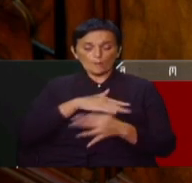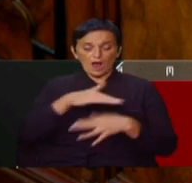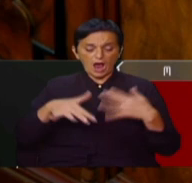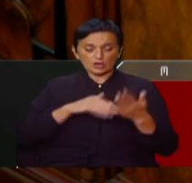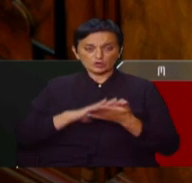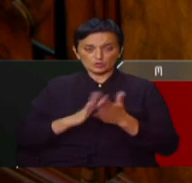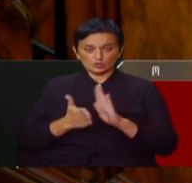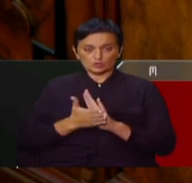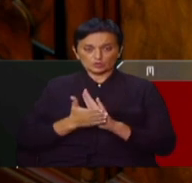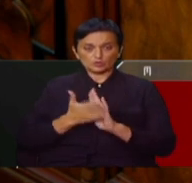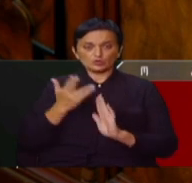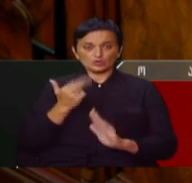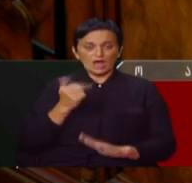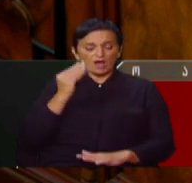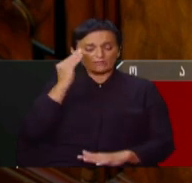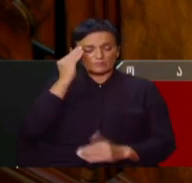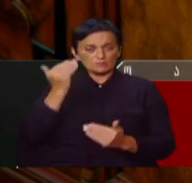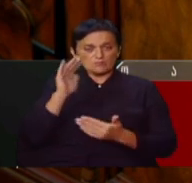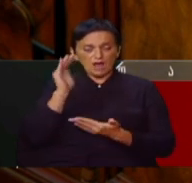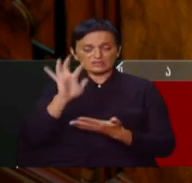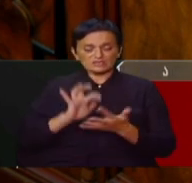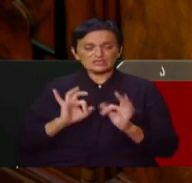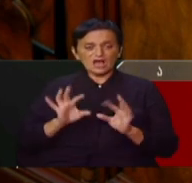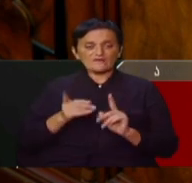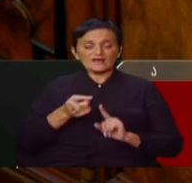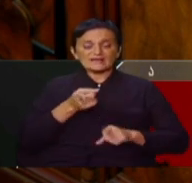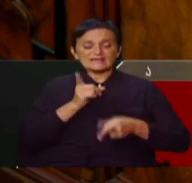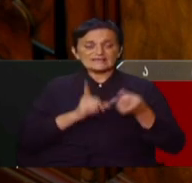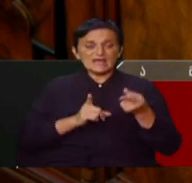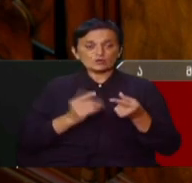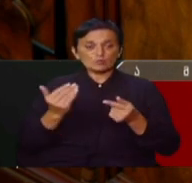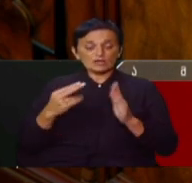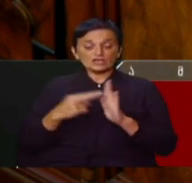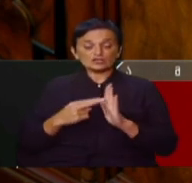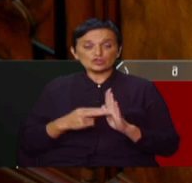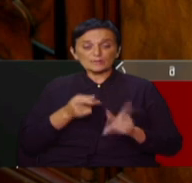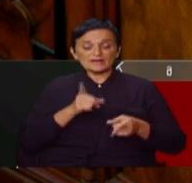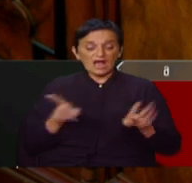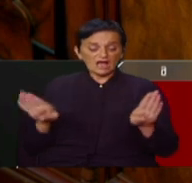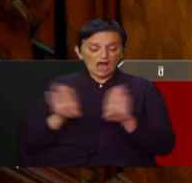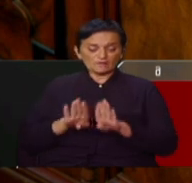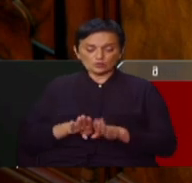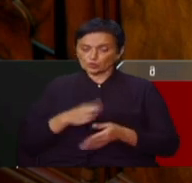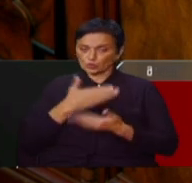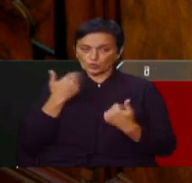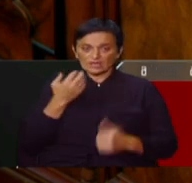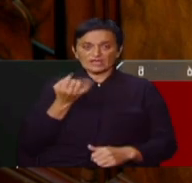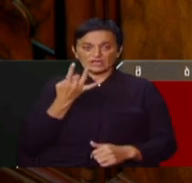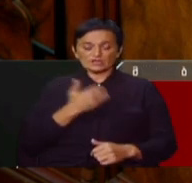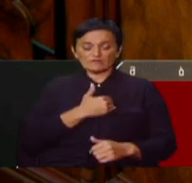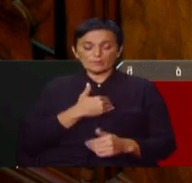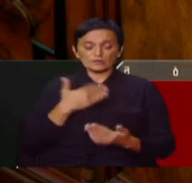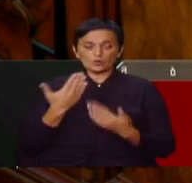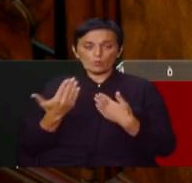და არსებითად არაფერი კავშირი მათ განცხადებებს რეალობასთან და მათ შეფასებებს რეალობასთან არ აქვს. მე კიდევ ერთხელ მინდა